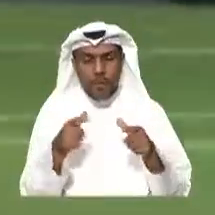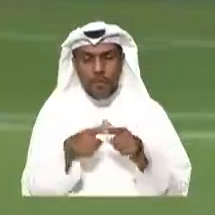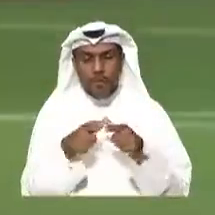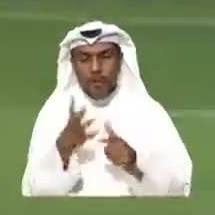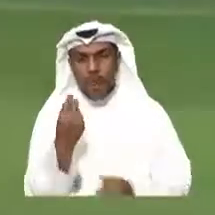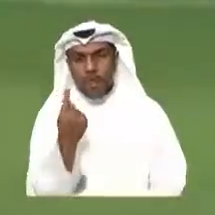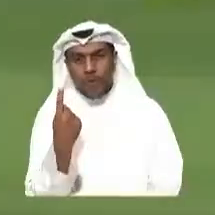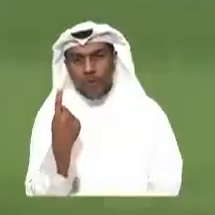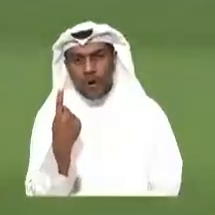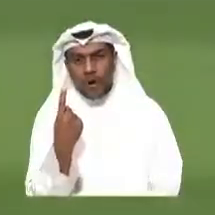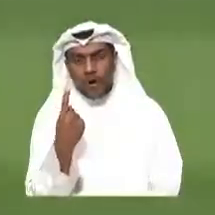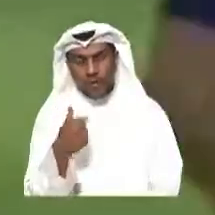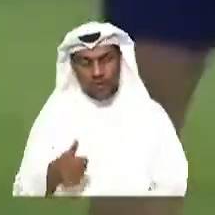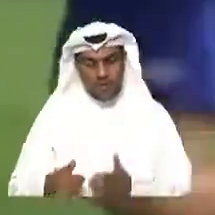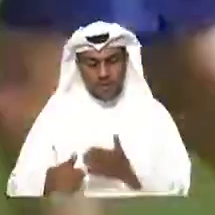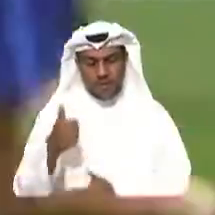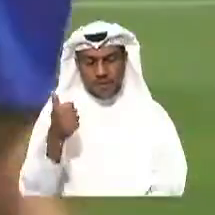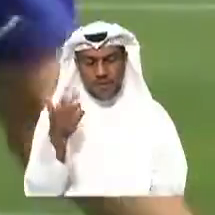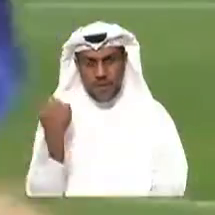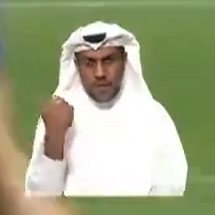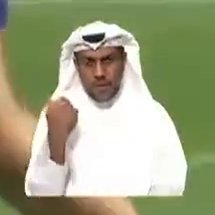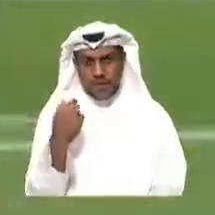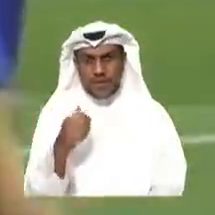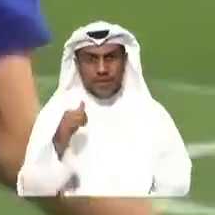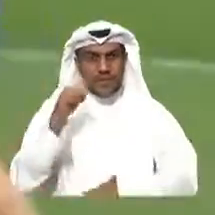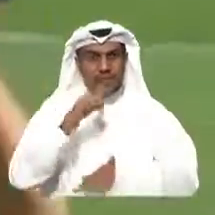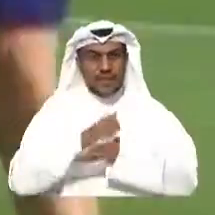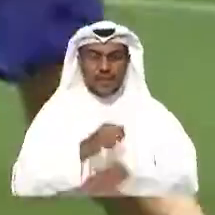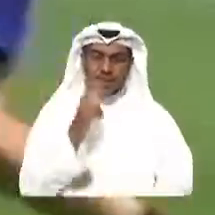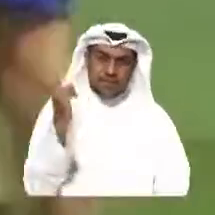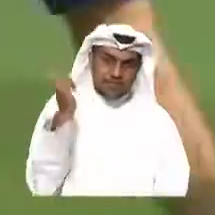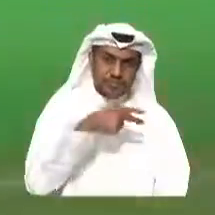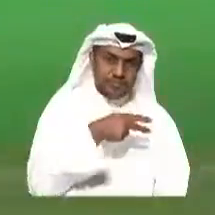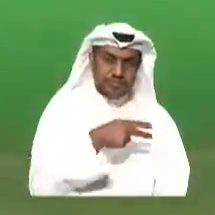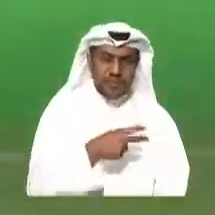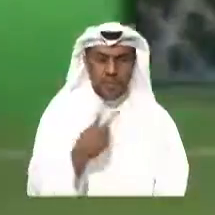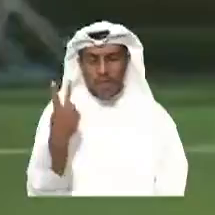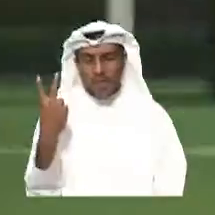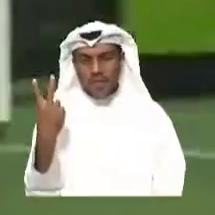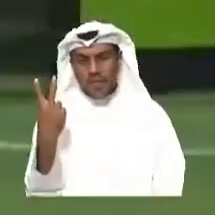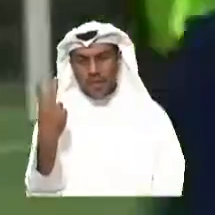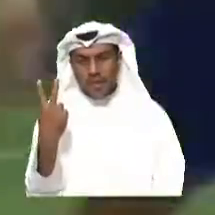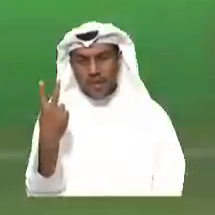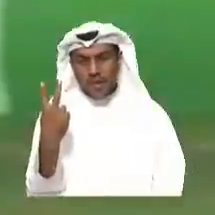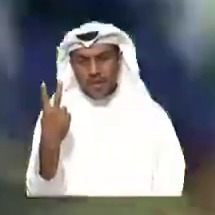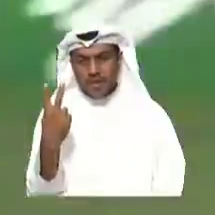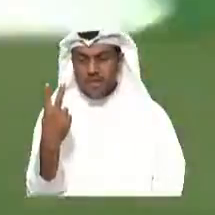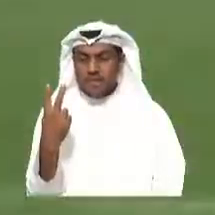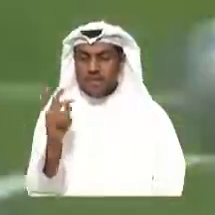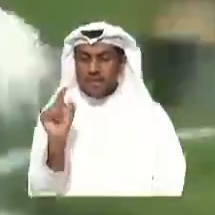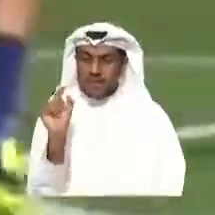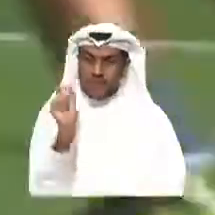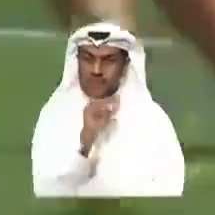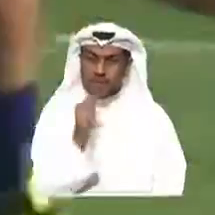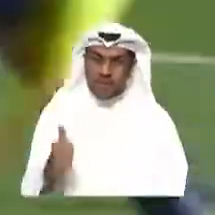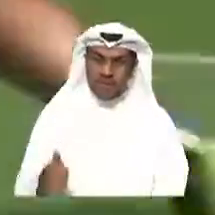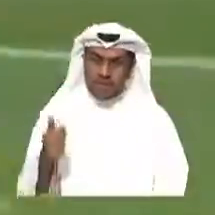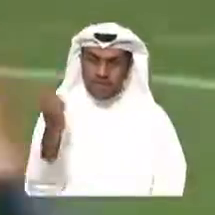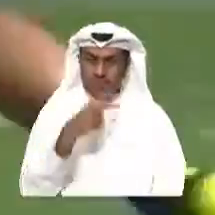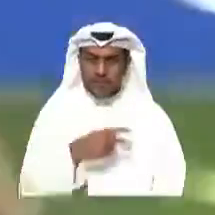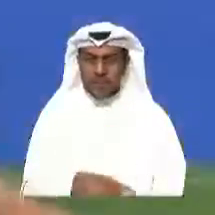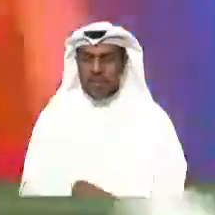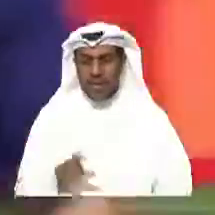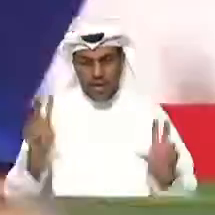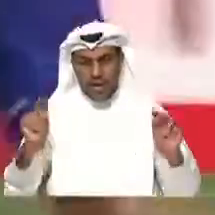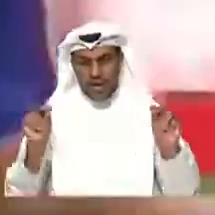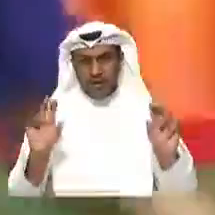حققت ساره الاول على نظيره السنغالي بهدفين قبل ان يتعادل مع منتخب الاكوادور بهدف لمثله